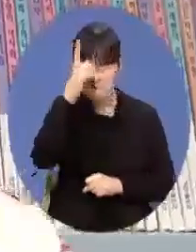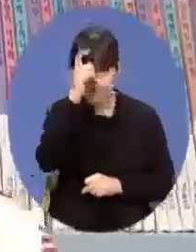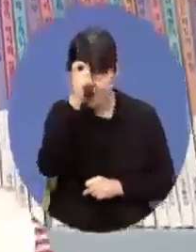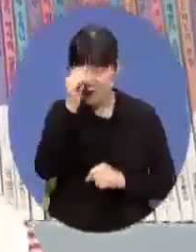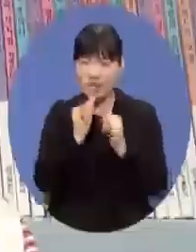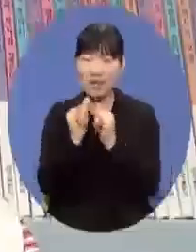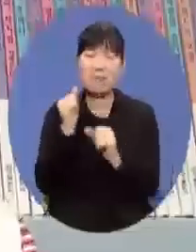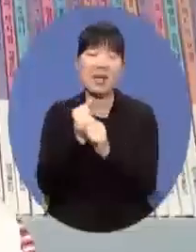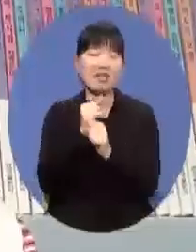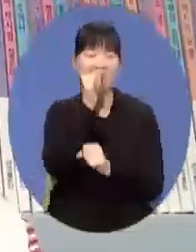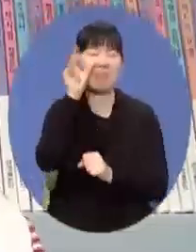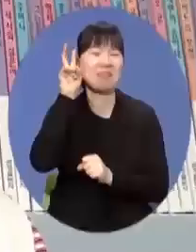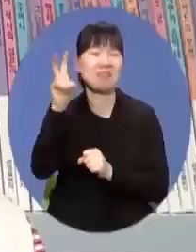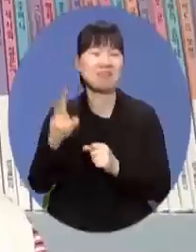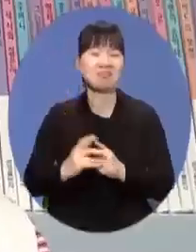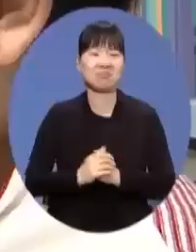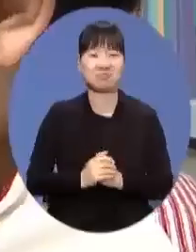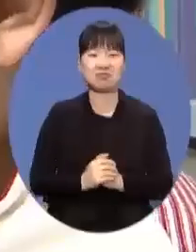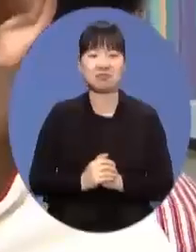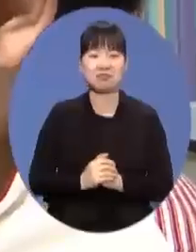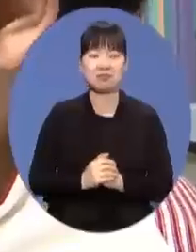거예요.